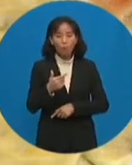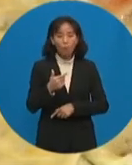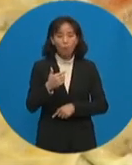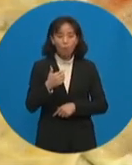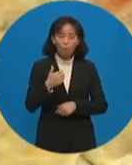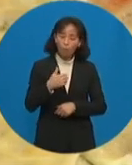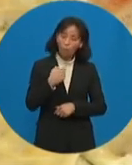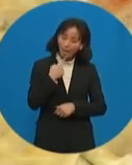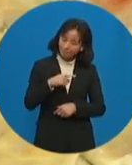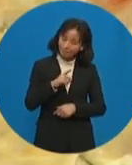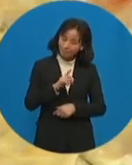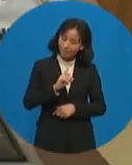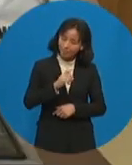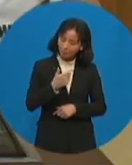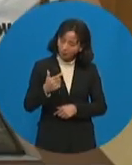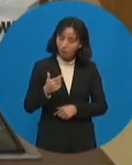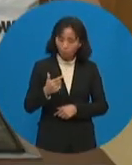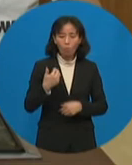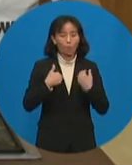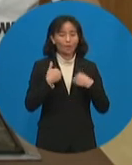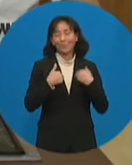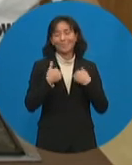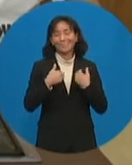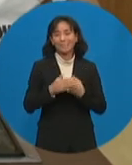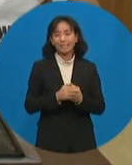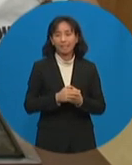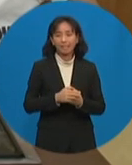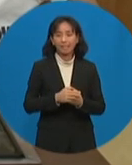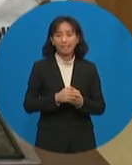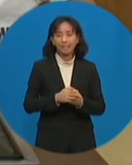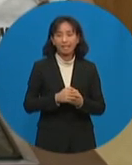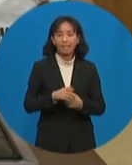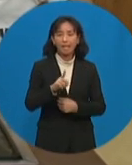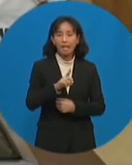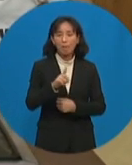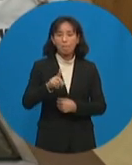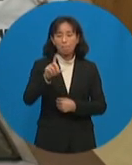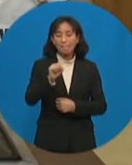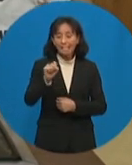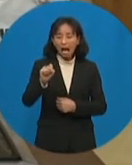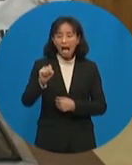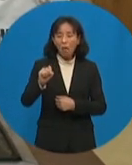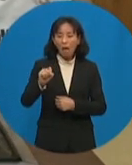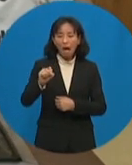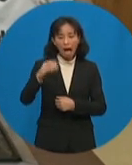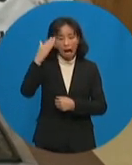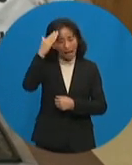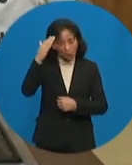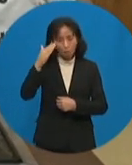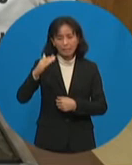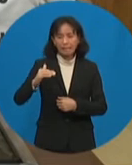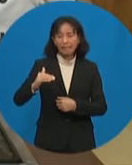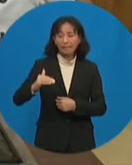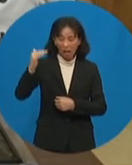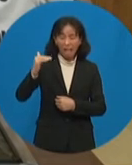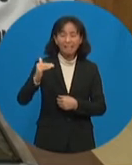ならではですよね、 はい、そうですね。 ピザよりもきっとカロリーが低いじゃないですか。 そうです ね、はい、だから女性でも